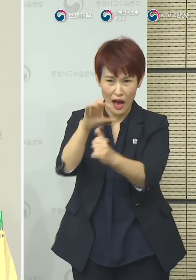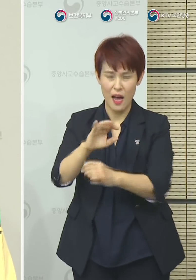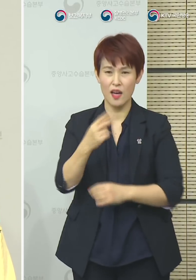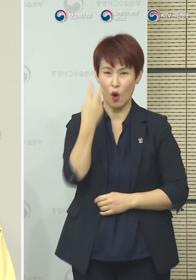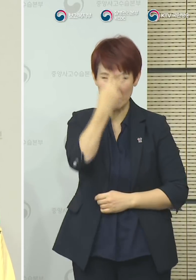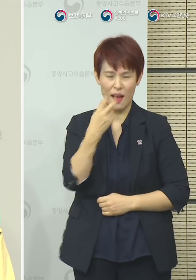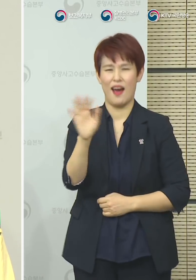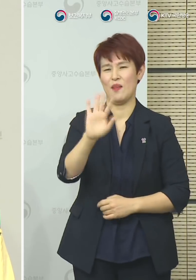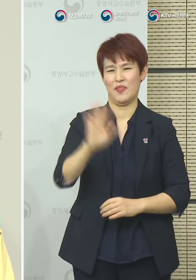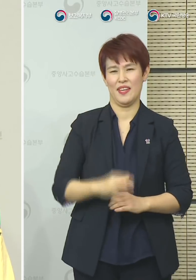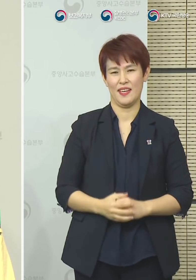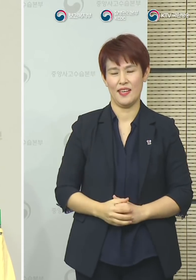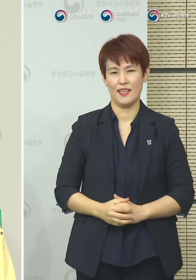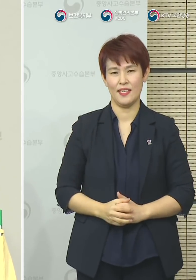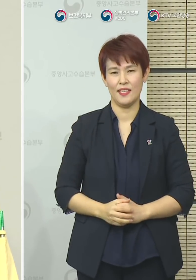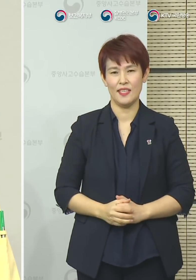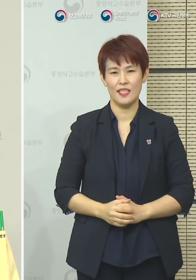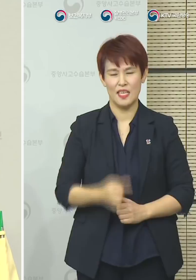없습니다. 근데